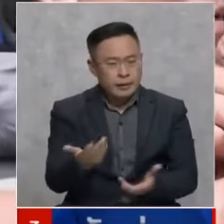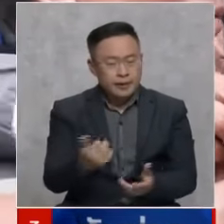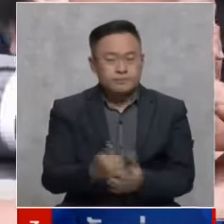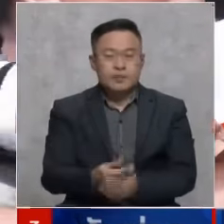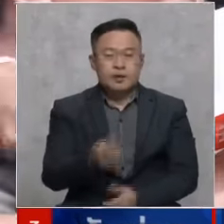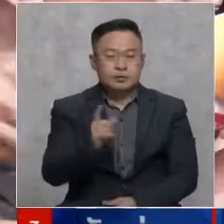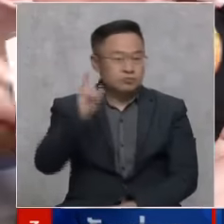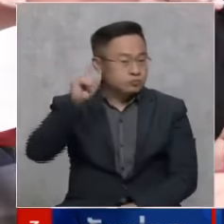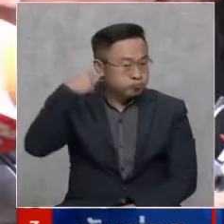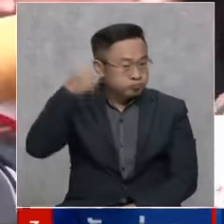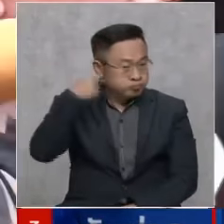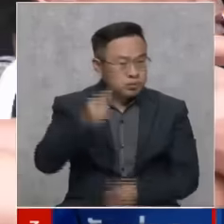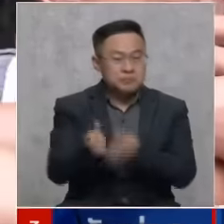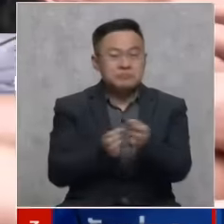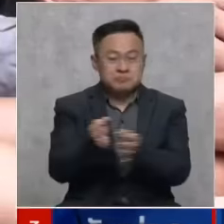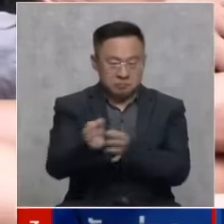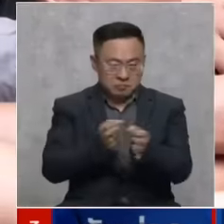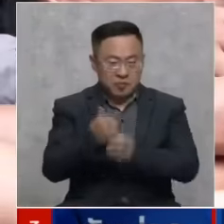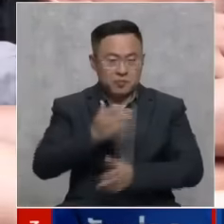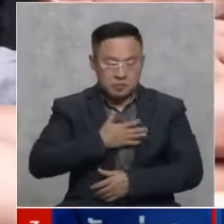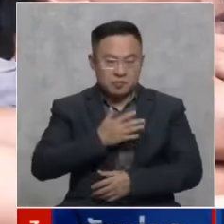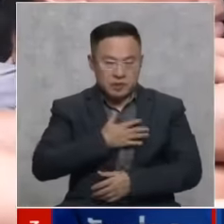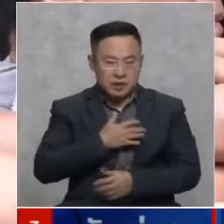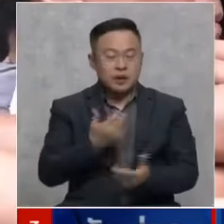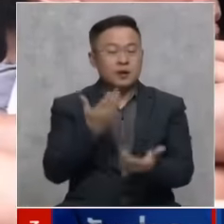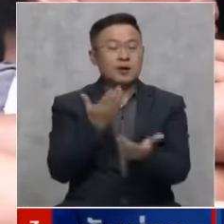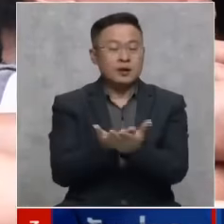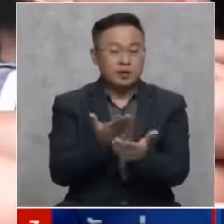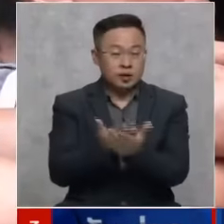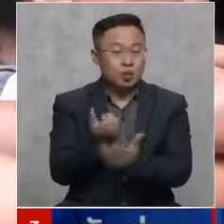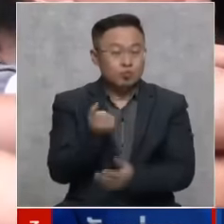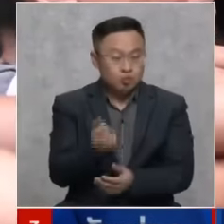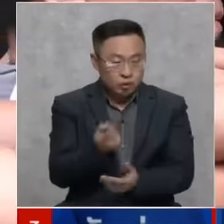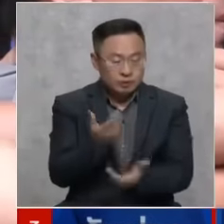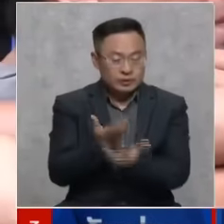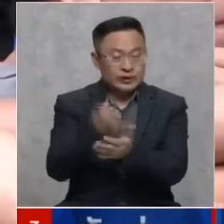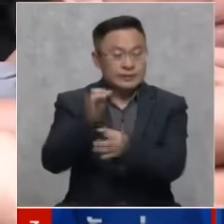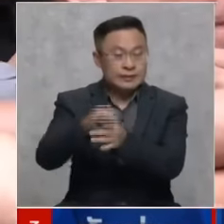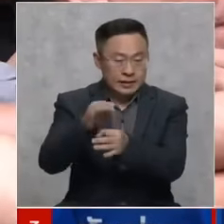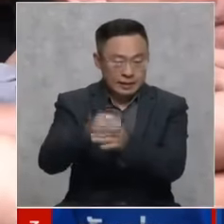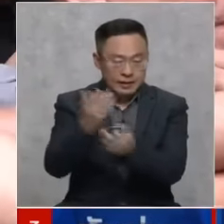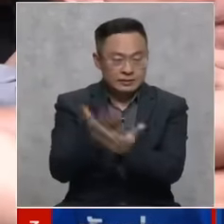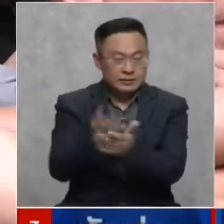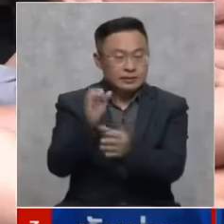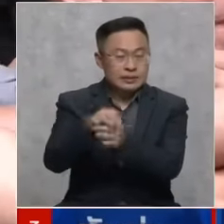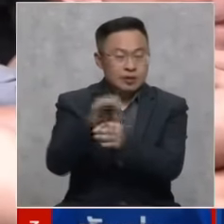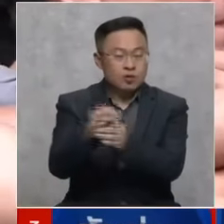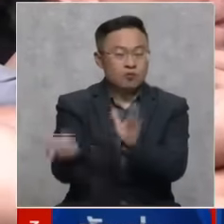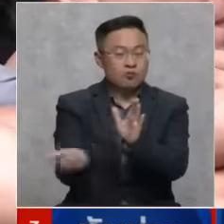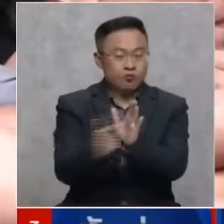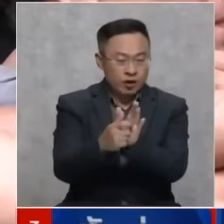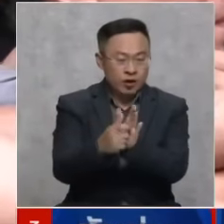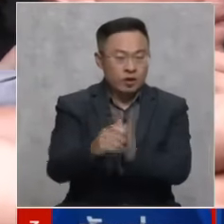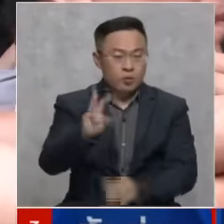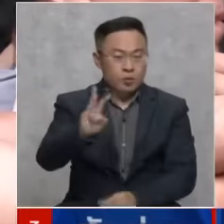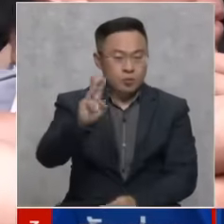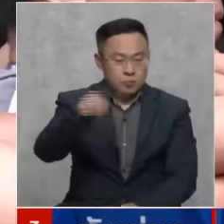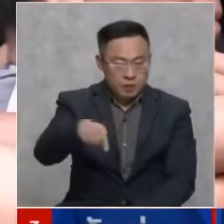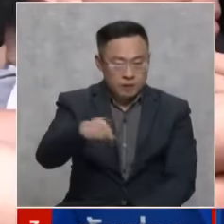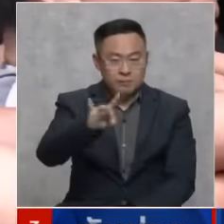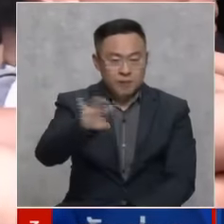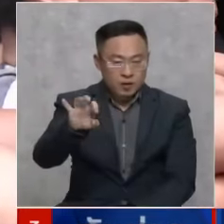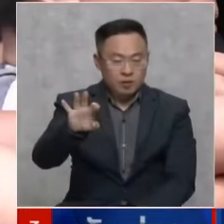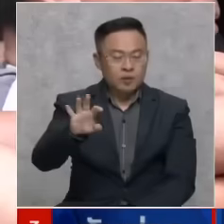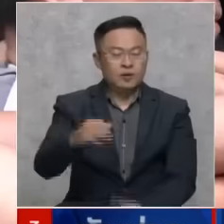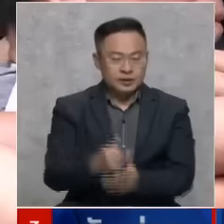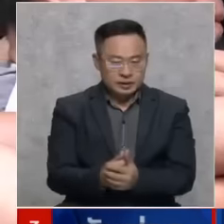ทรัพย์สินทั้งหมดเนี่ย 6,816 บาทกับ94สตางค์คือเป็นเงินในบัญชีเงินฝากสังคมก็เลยให้ความสนใจนะคะคุ